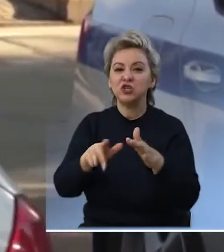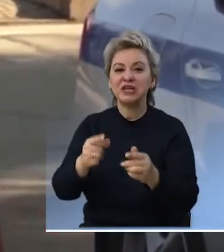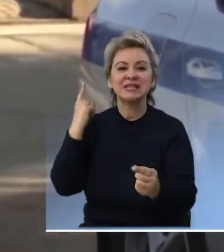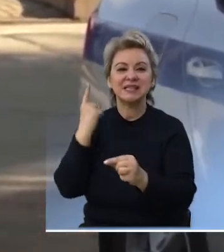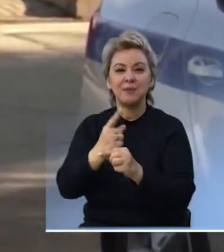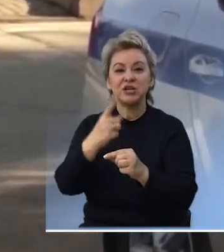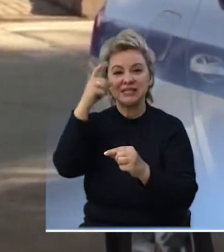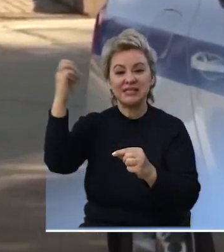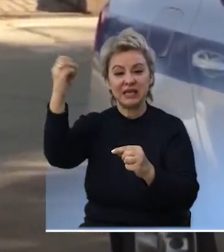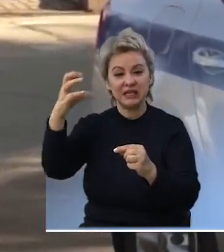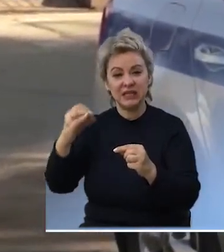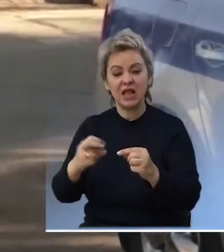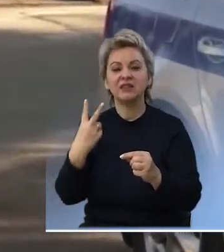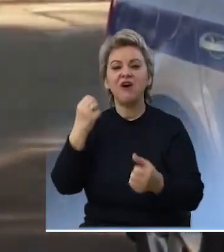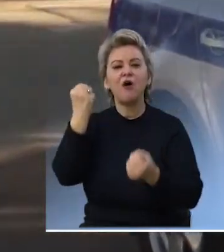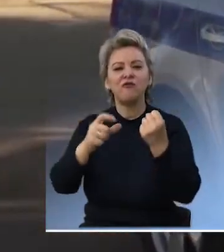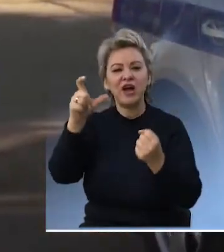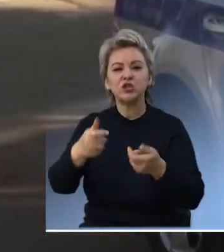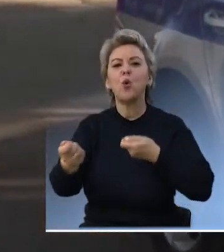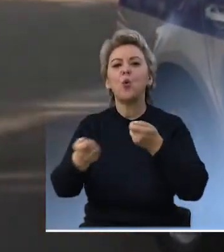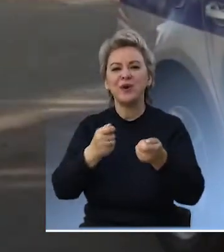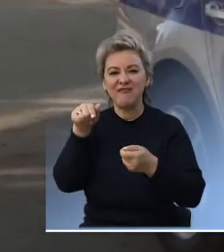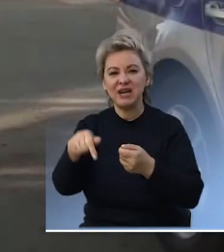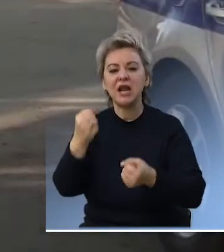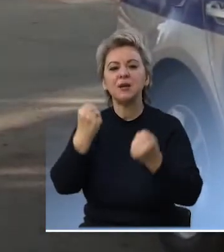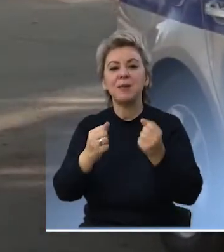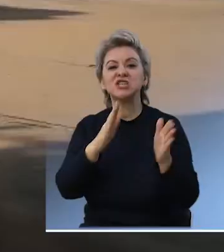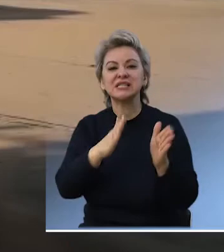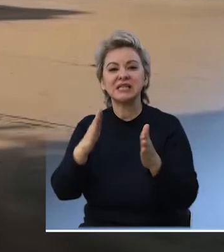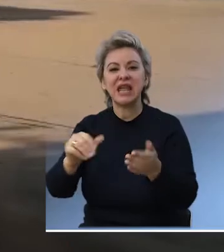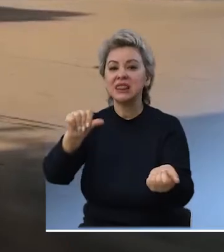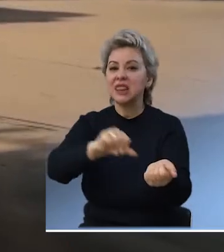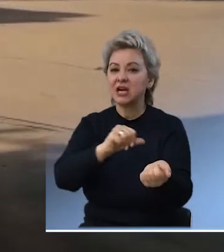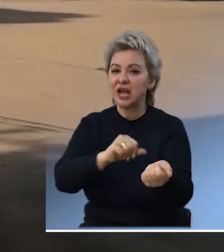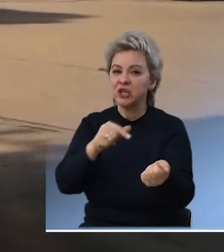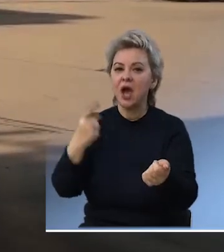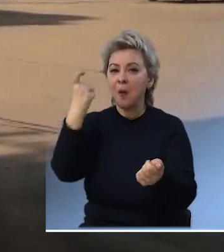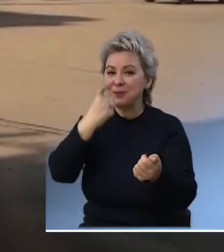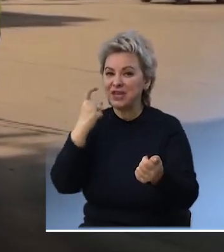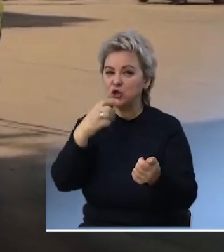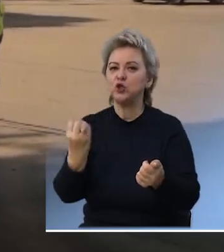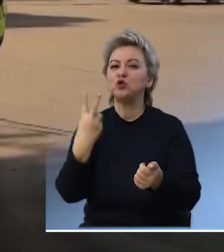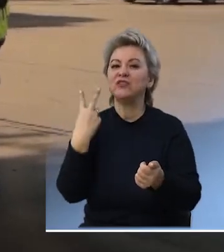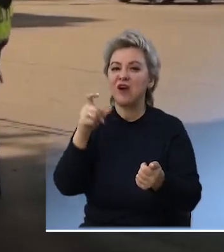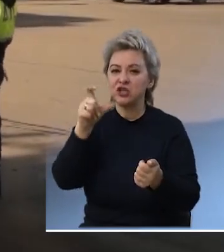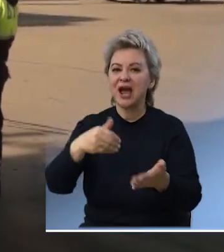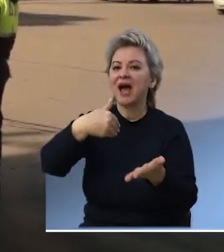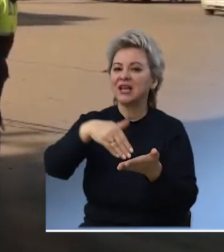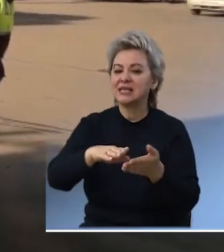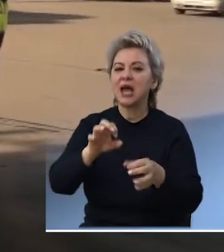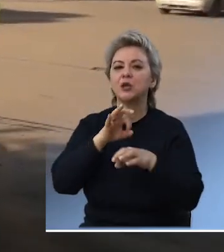на запрещающий сигнал светофора. Двое водителей управляли автомобилем в состоянии наркотического опьянения, и еще